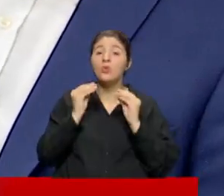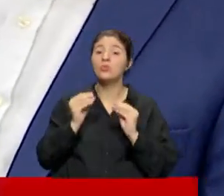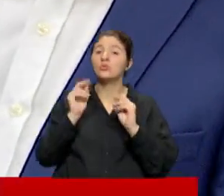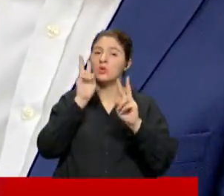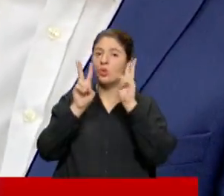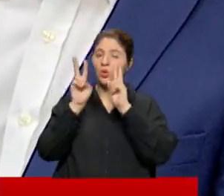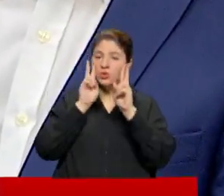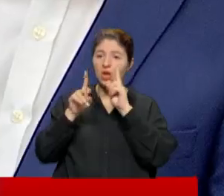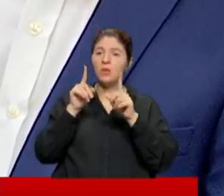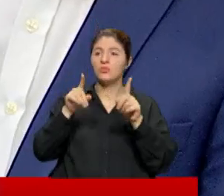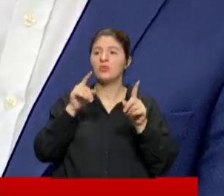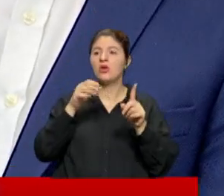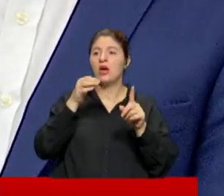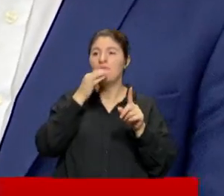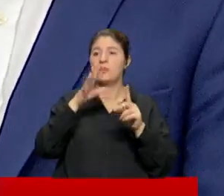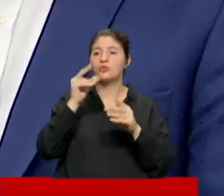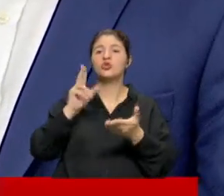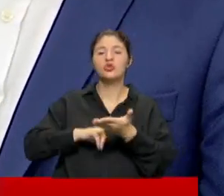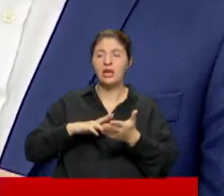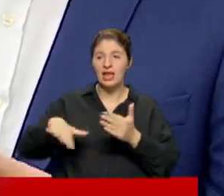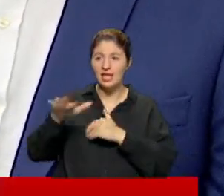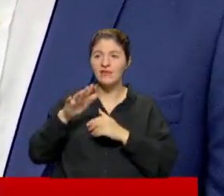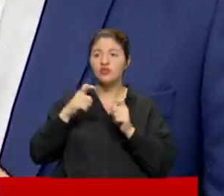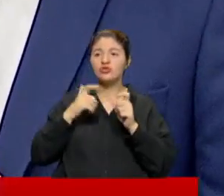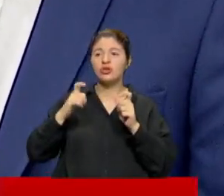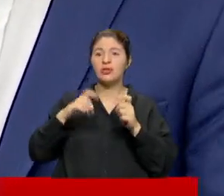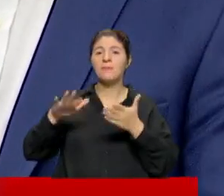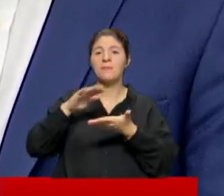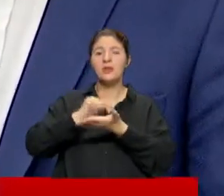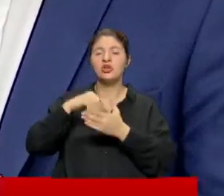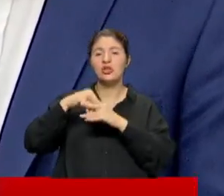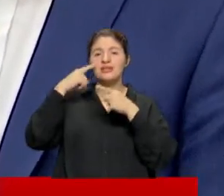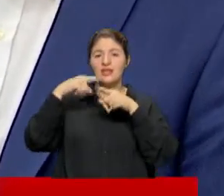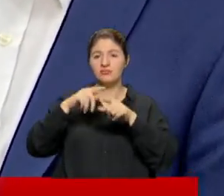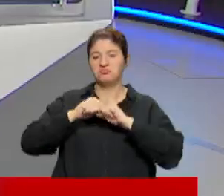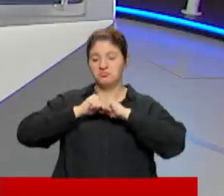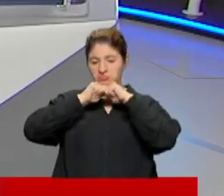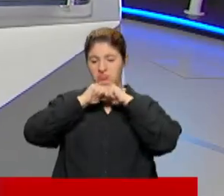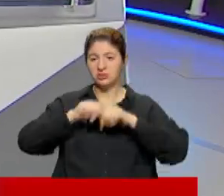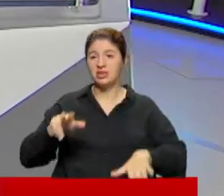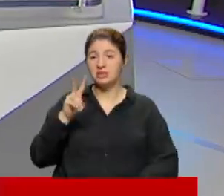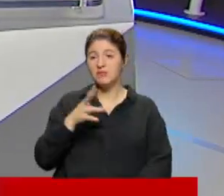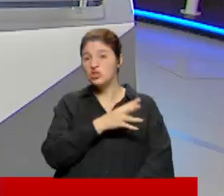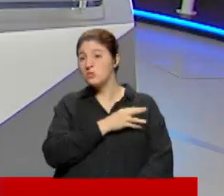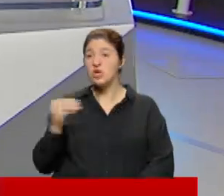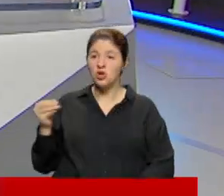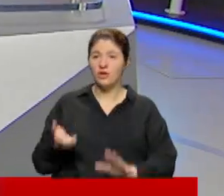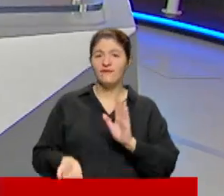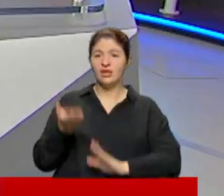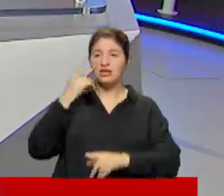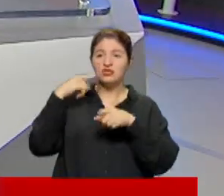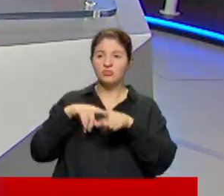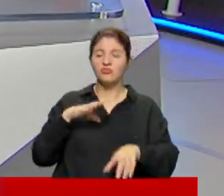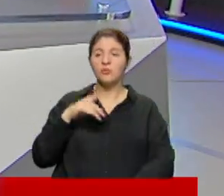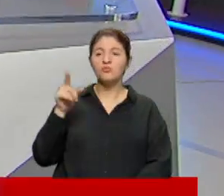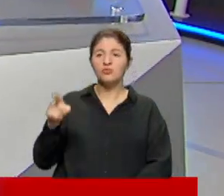görüntülerle reuters bunu tüm abonelerine ve e sosyal medyadaki takipçilerine servis etti 25 milyonun üzerinde takipçisi var reuters'ın